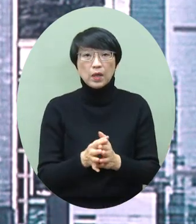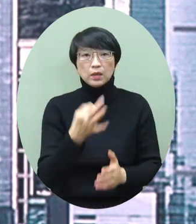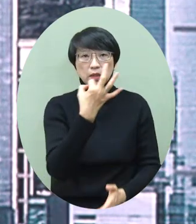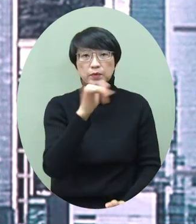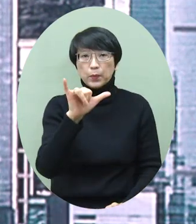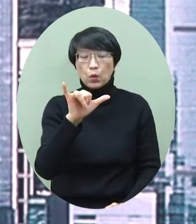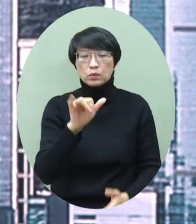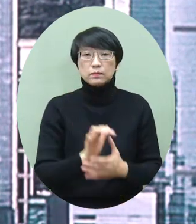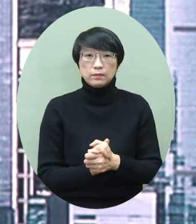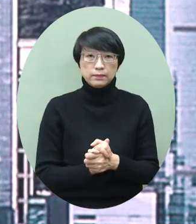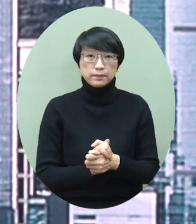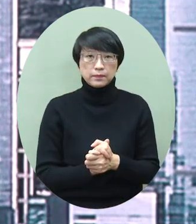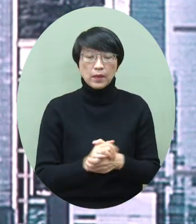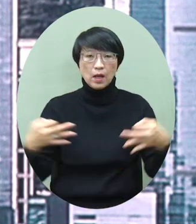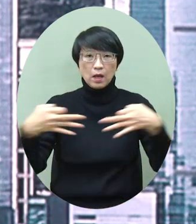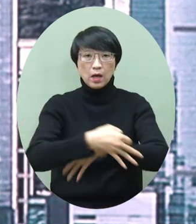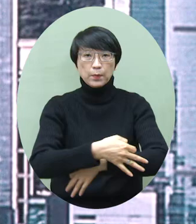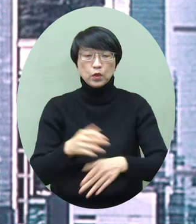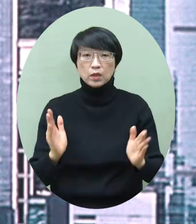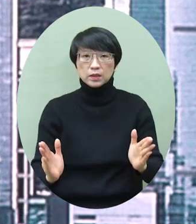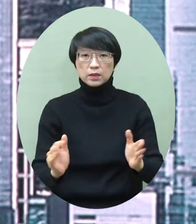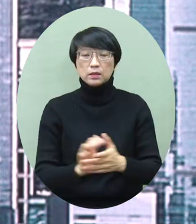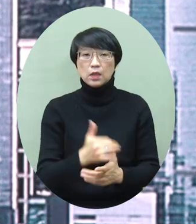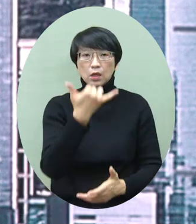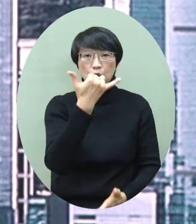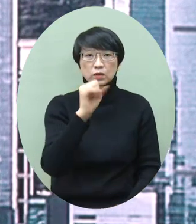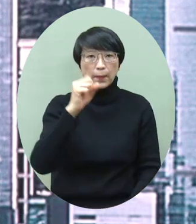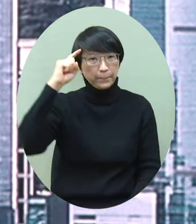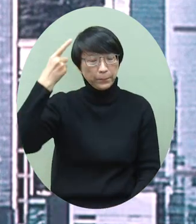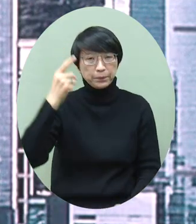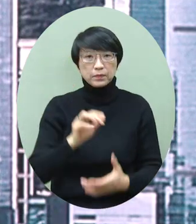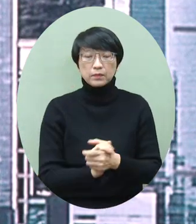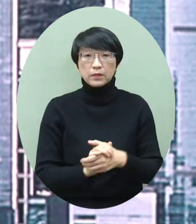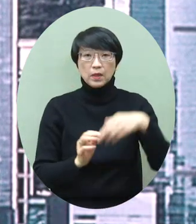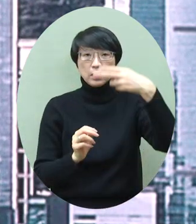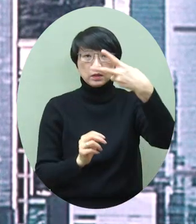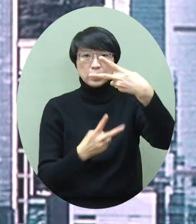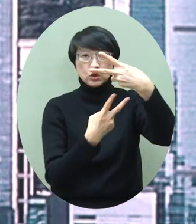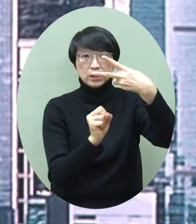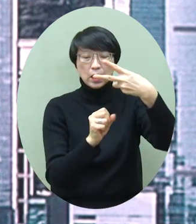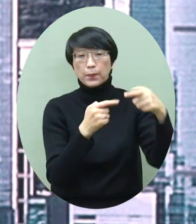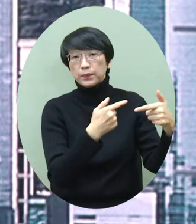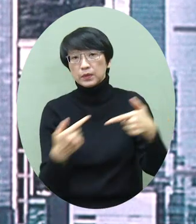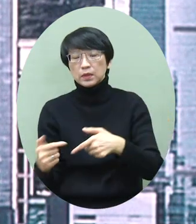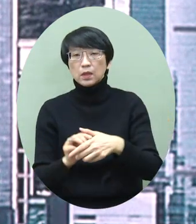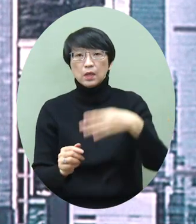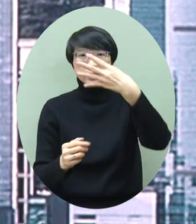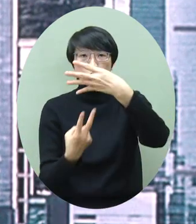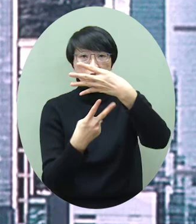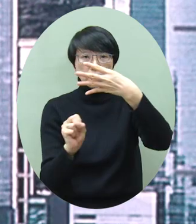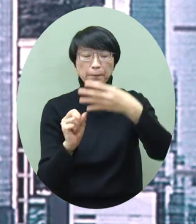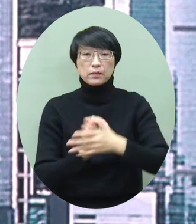36間。合約期咧仍然都係60天，即係由咧2月20日至到